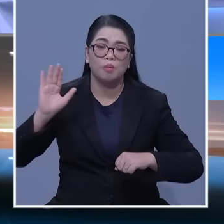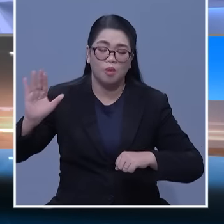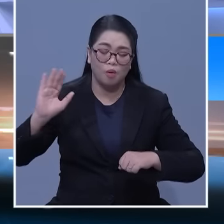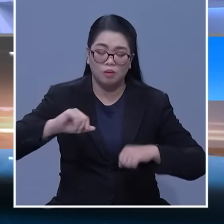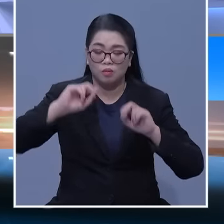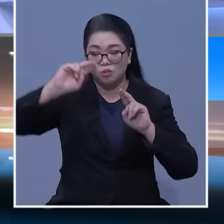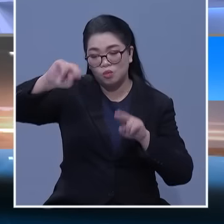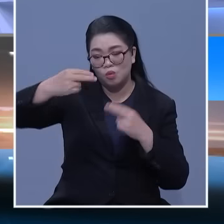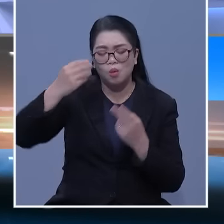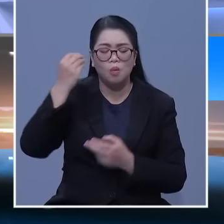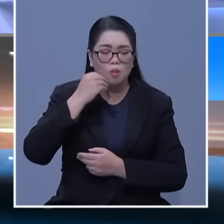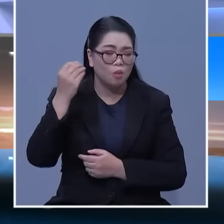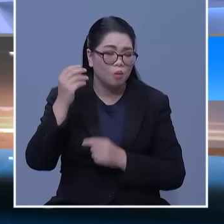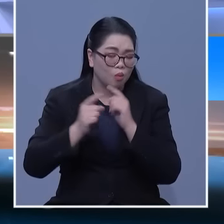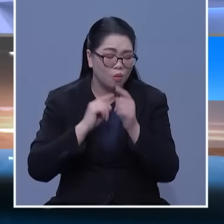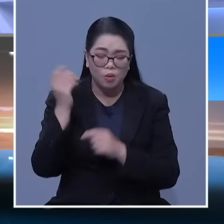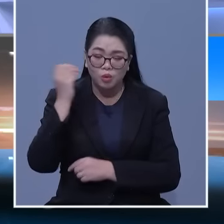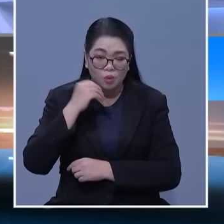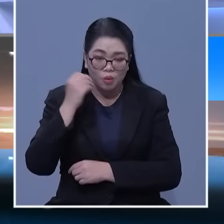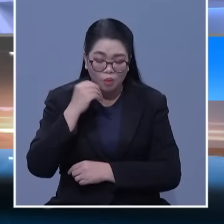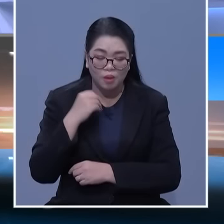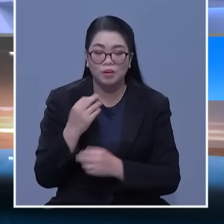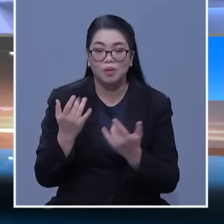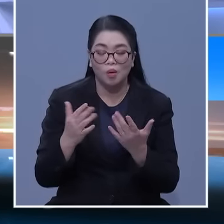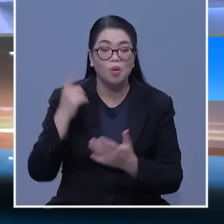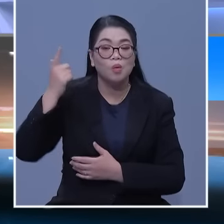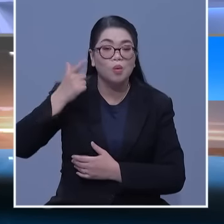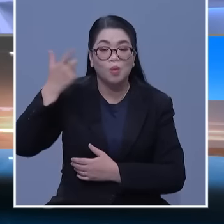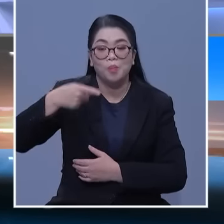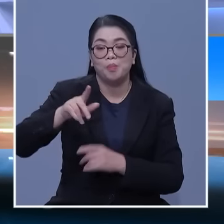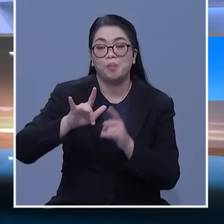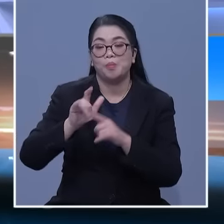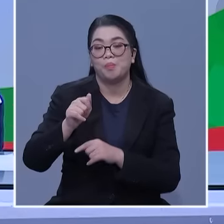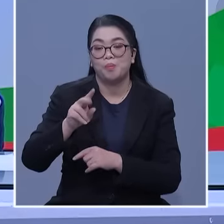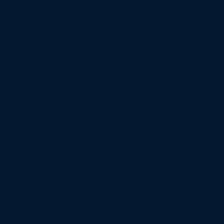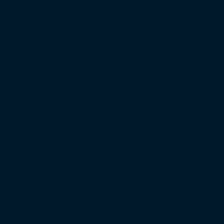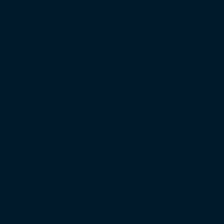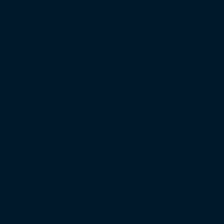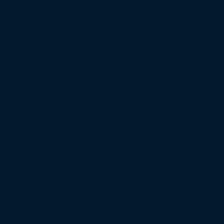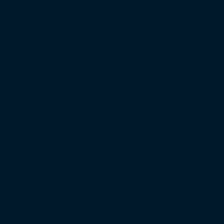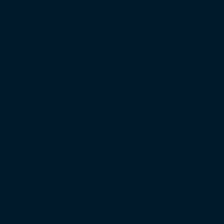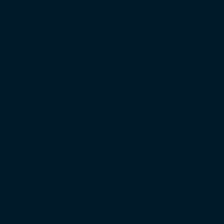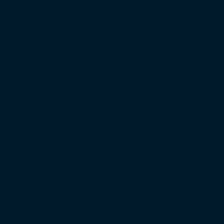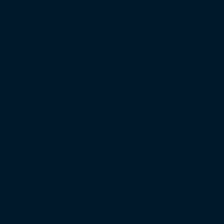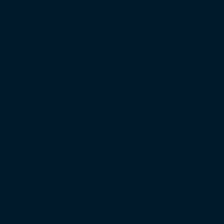โอคอลคุยกันทุกวัน เดี๋ยวรอติดตามว่าพลังประชารัฐจะเป็นอย่างไรต่อไปนะครับ